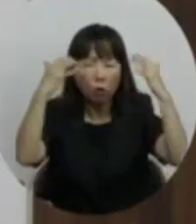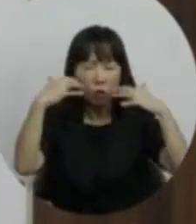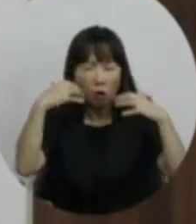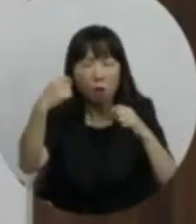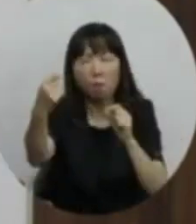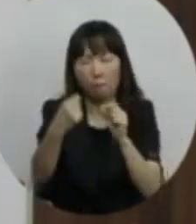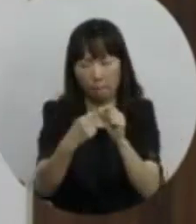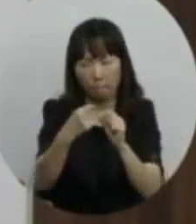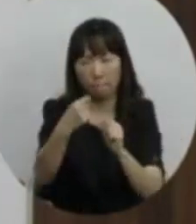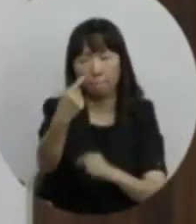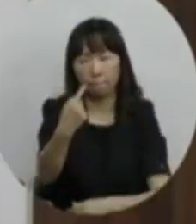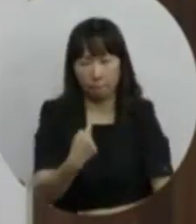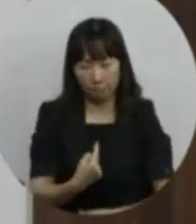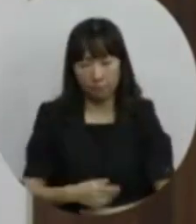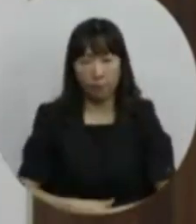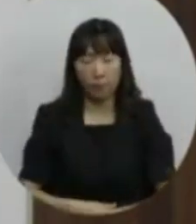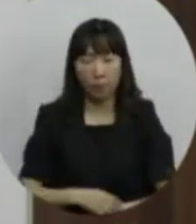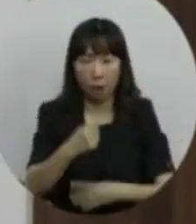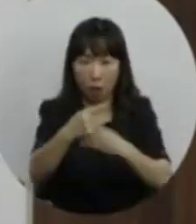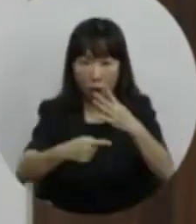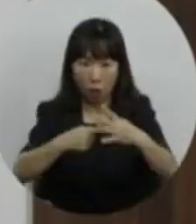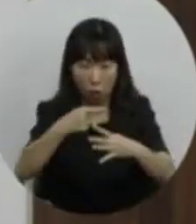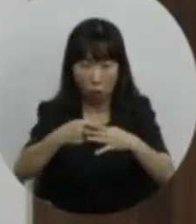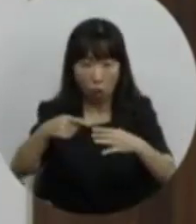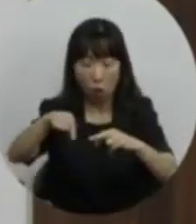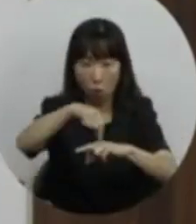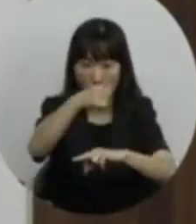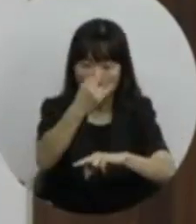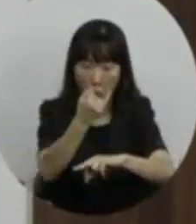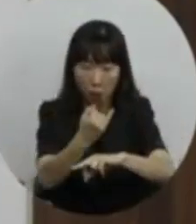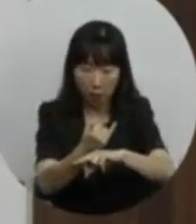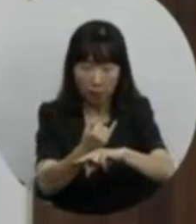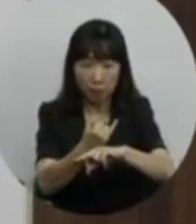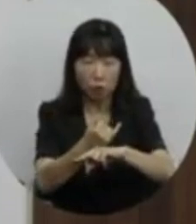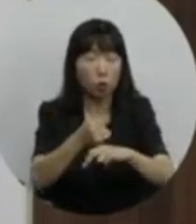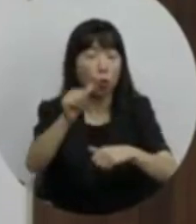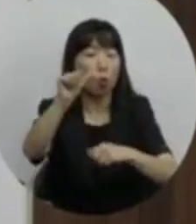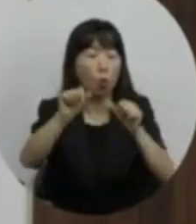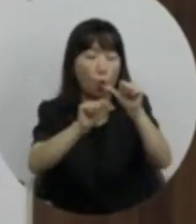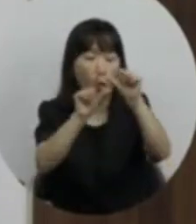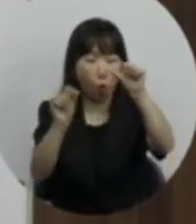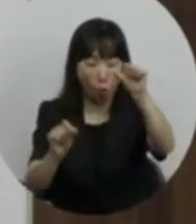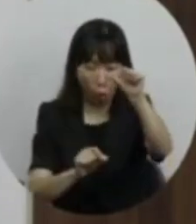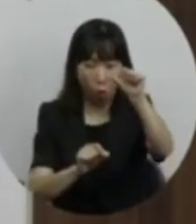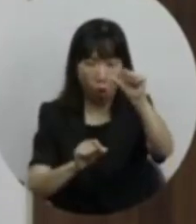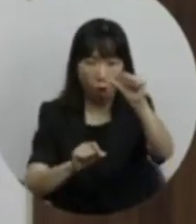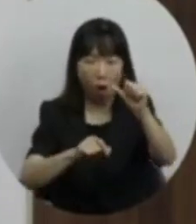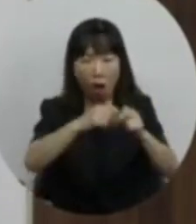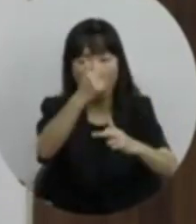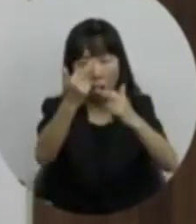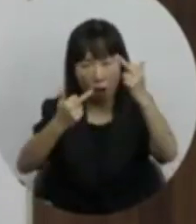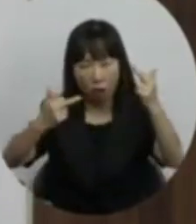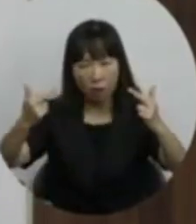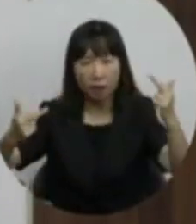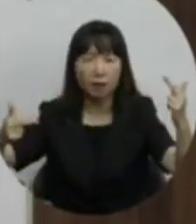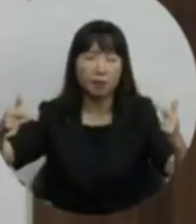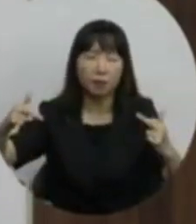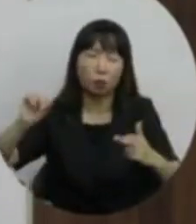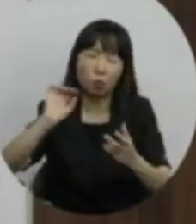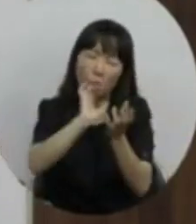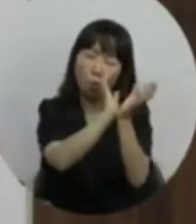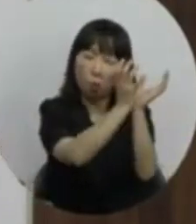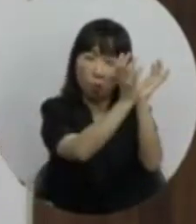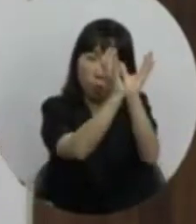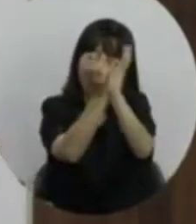두고 있습니다. 계절이 여왕이라는 봄의 절정 5월, 우리 실록이 짙어가고 온갖